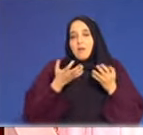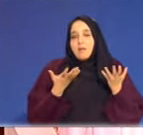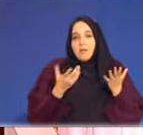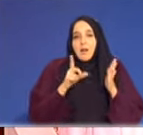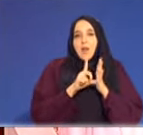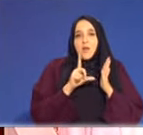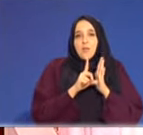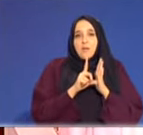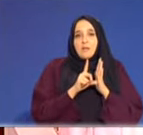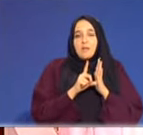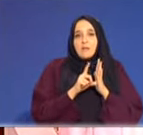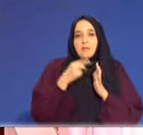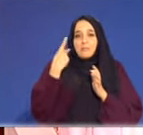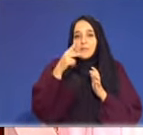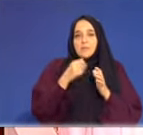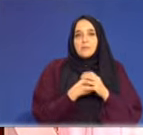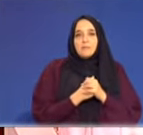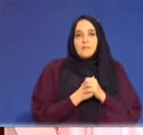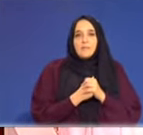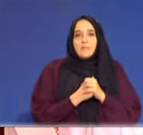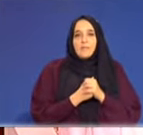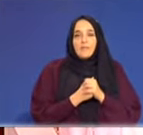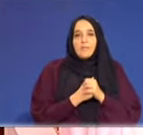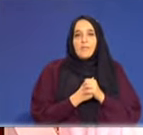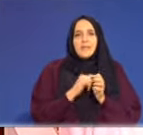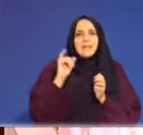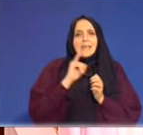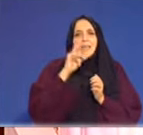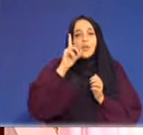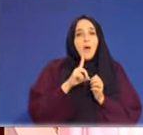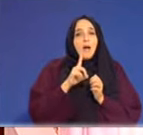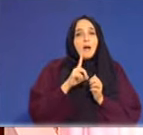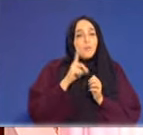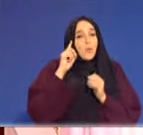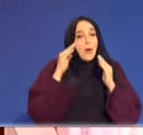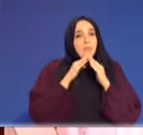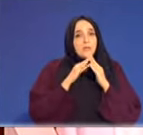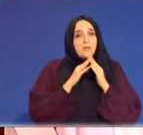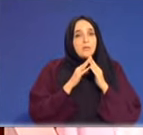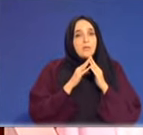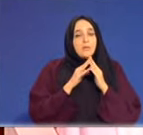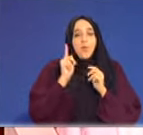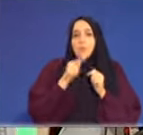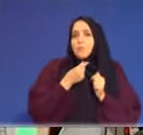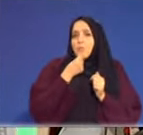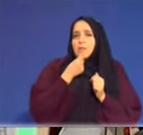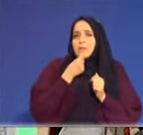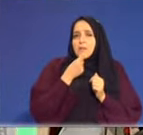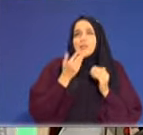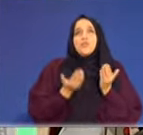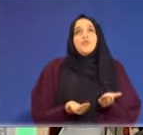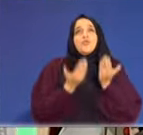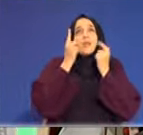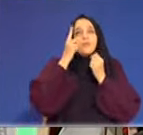القانون الضابط لهذا الأمر. من هم أصحاب الحق فيستفيدون منه نسأل الله